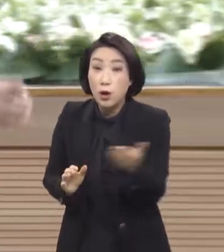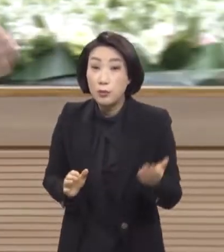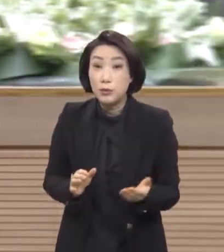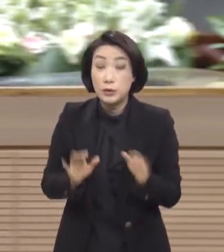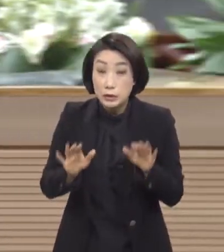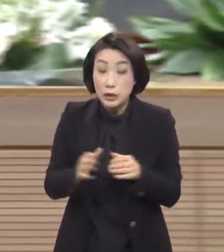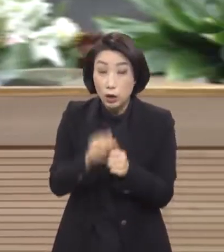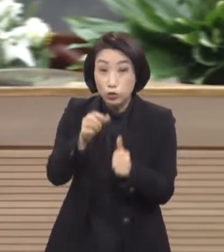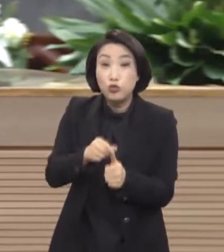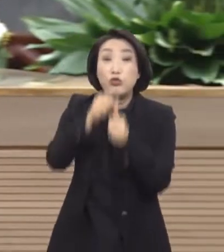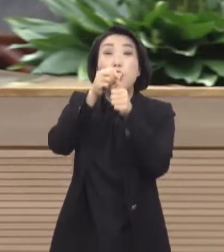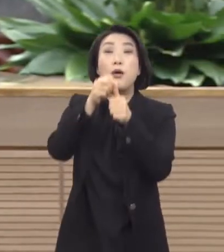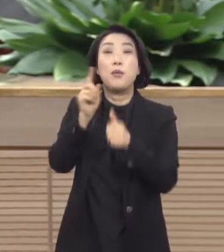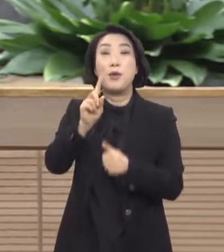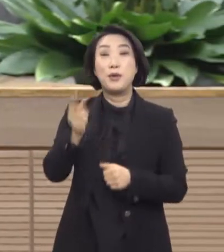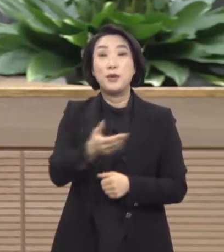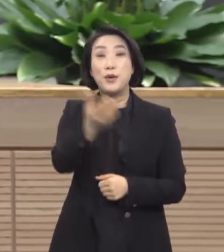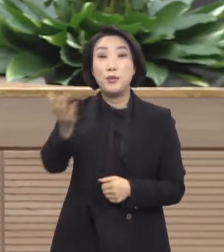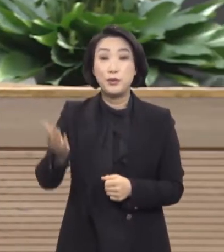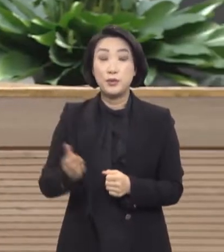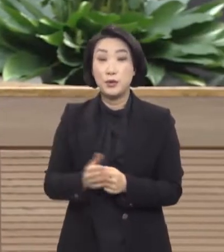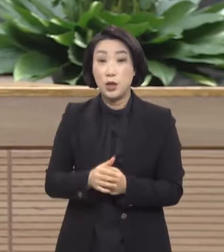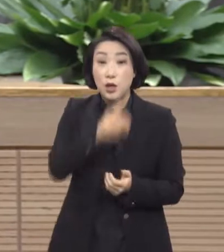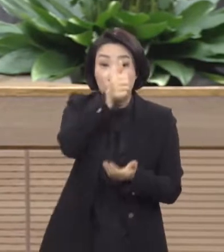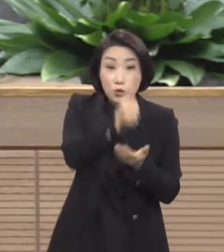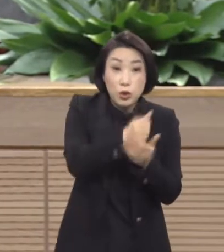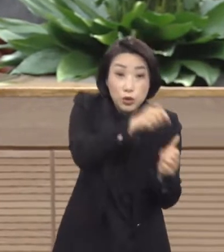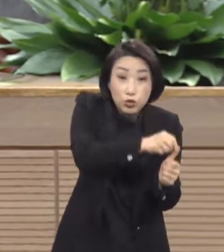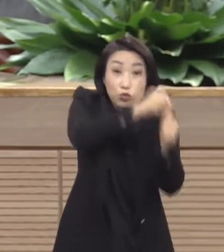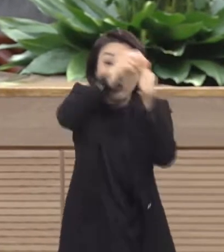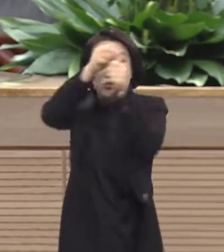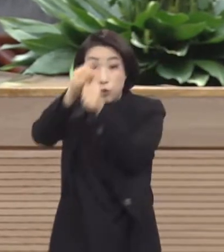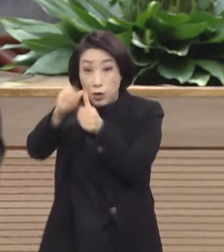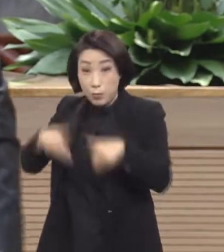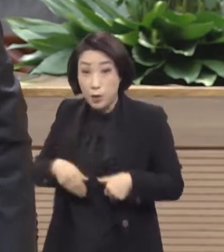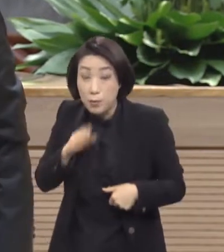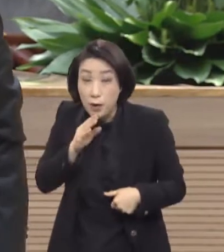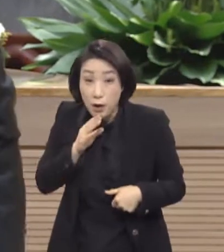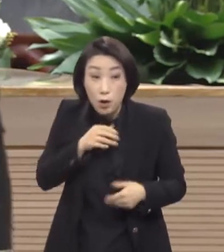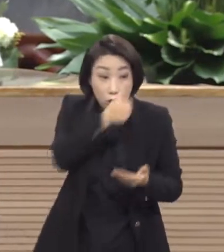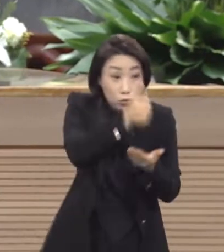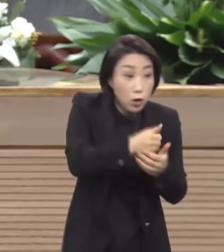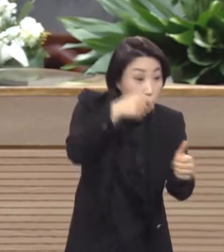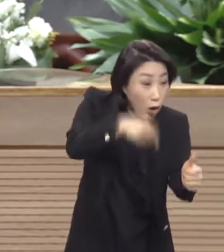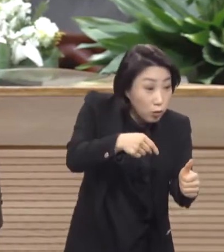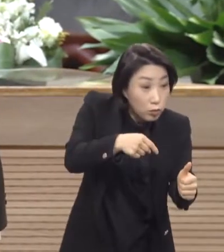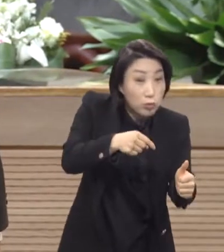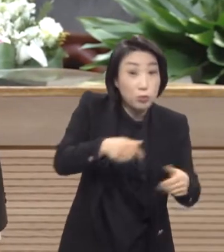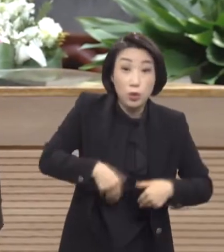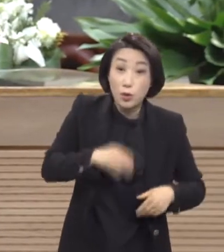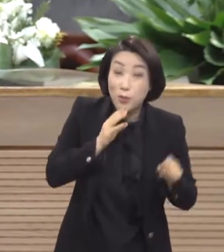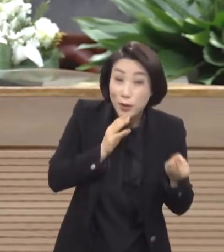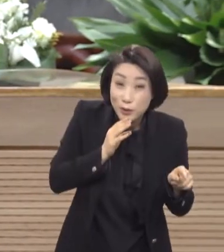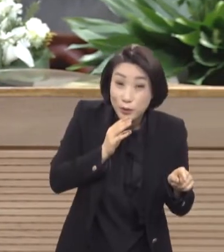근데 구원하려면 죄에서 구원인데 죄를 지적해야